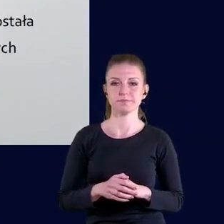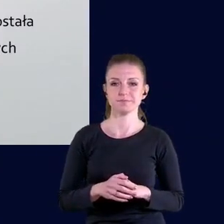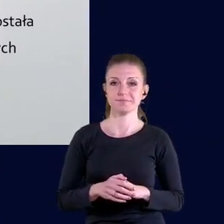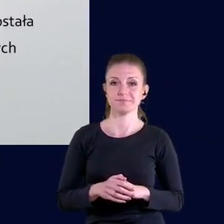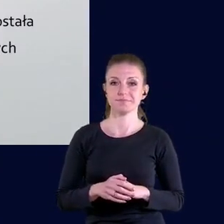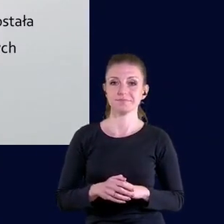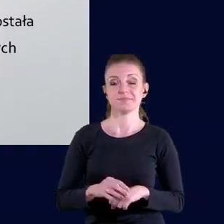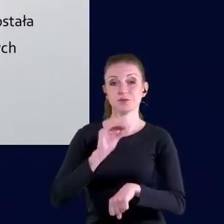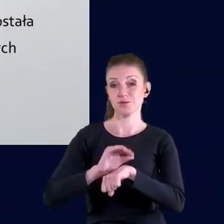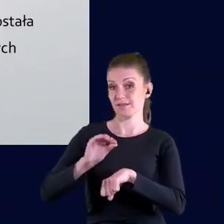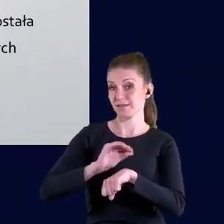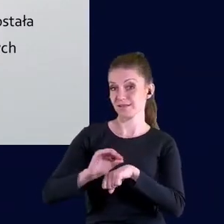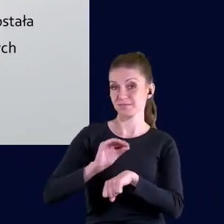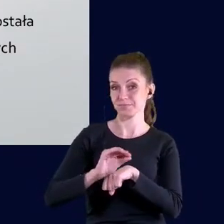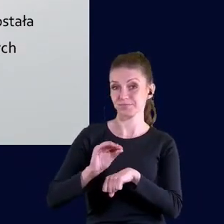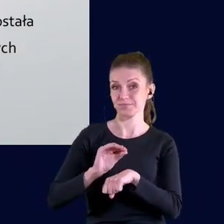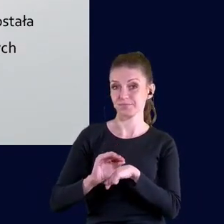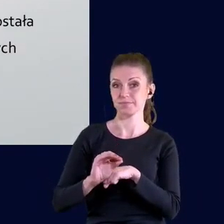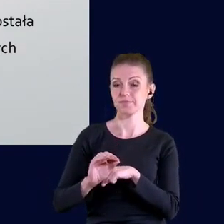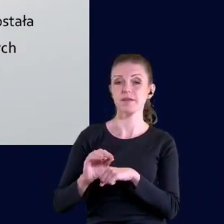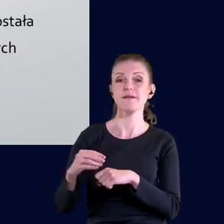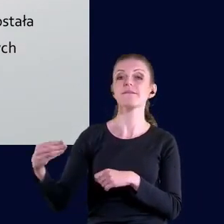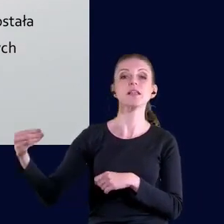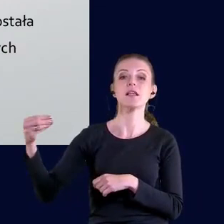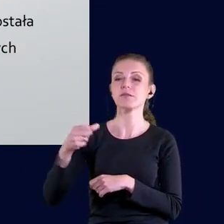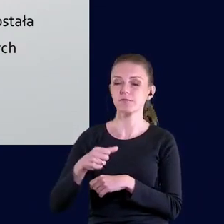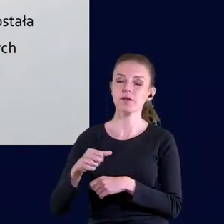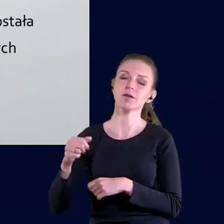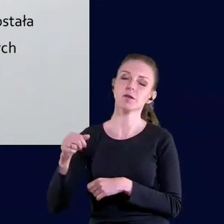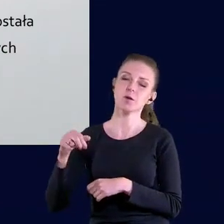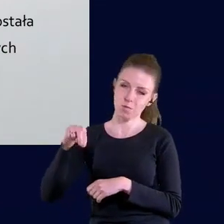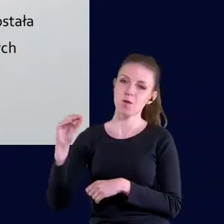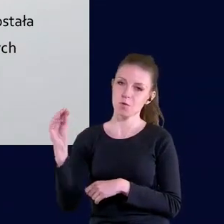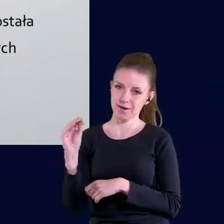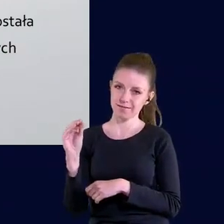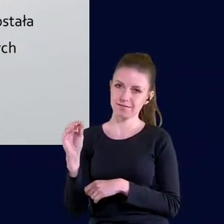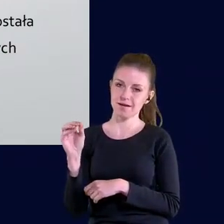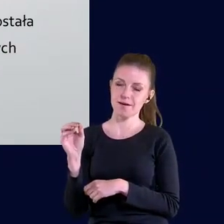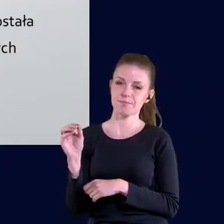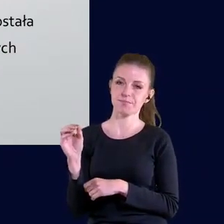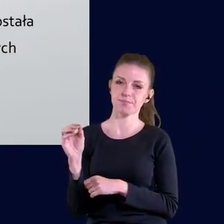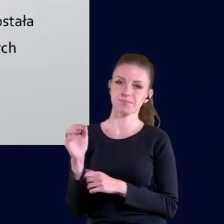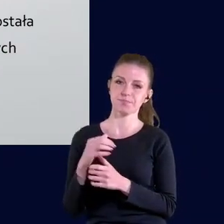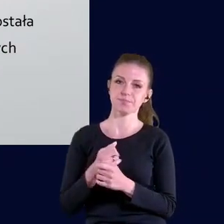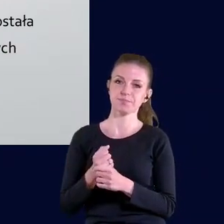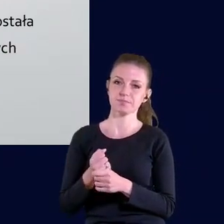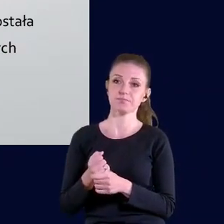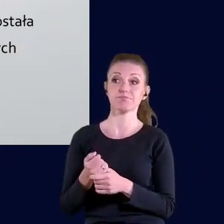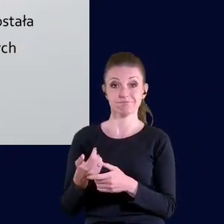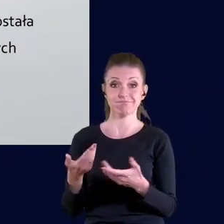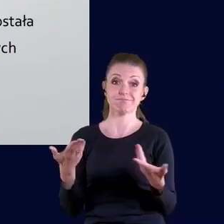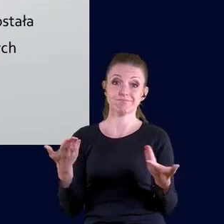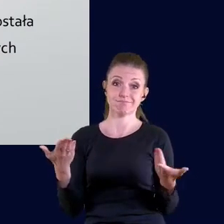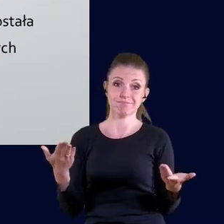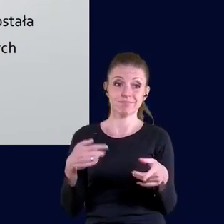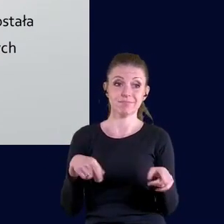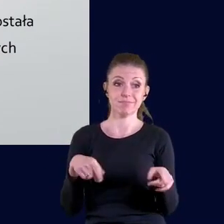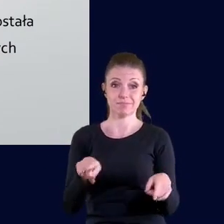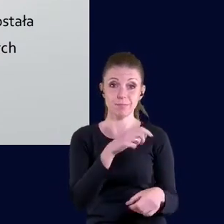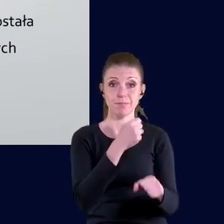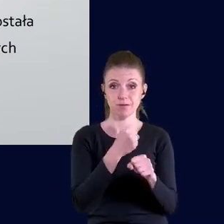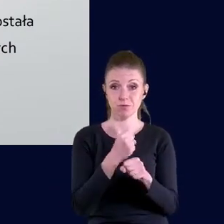szkolenia z racji tego że są finansowane ze środków unijnych są bezpłatne dla dla